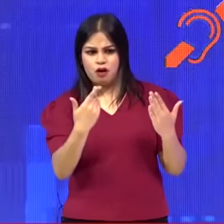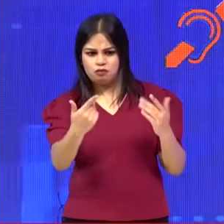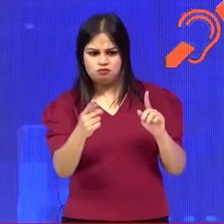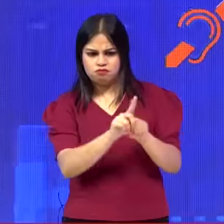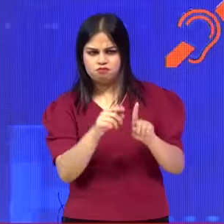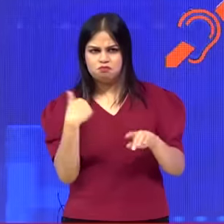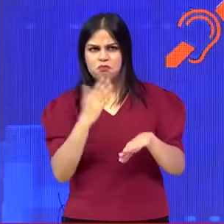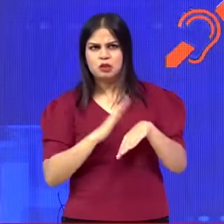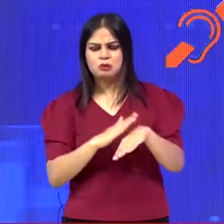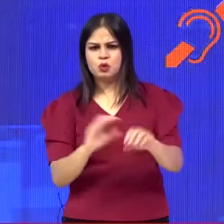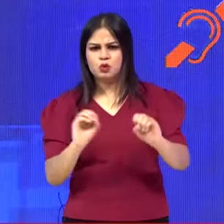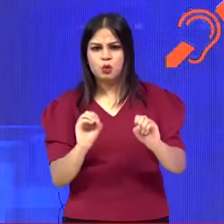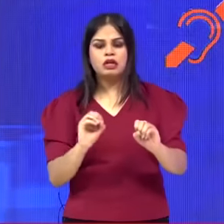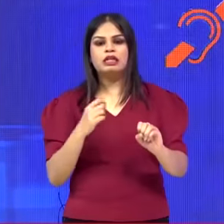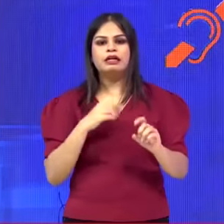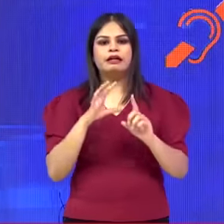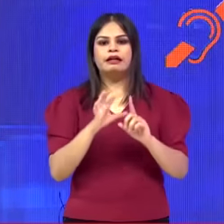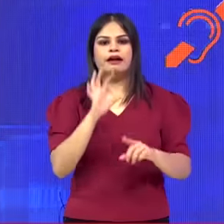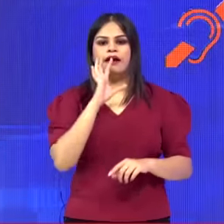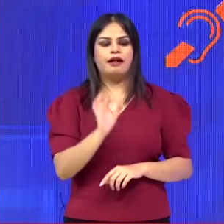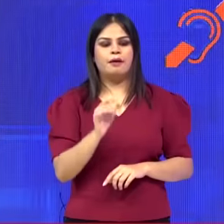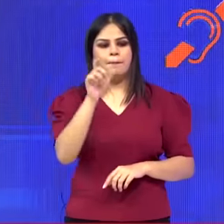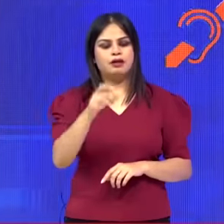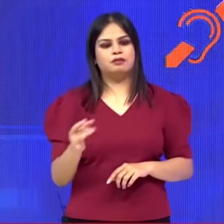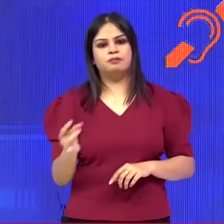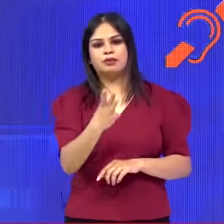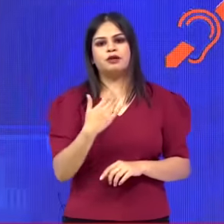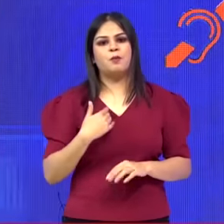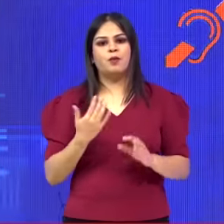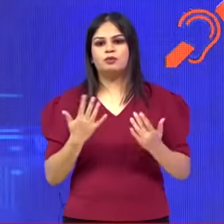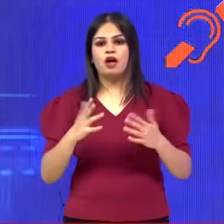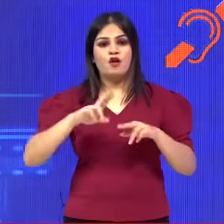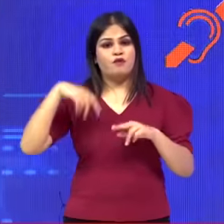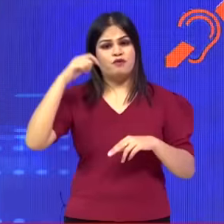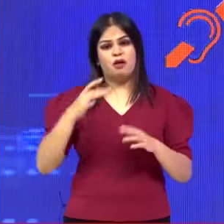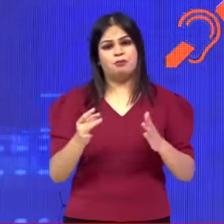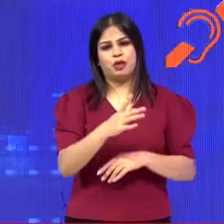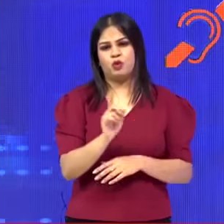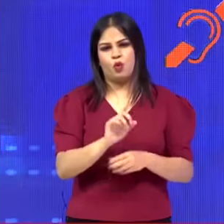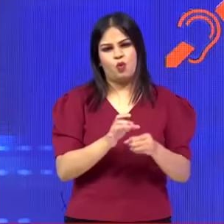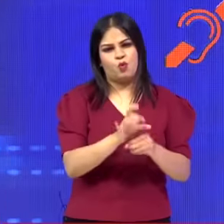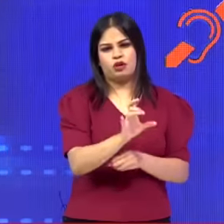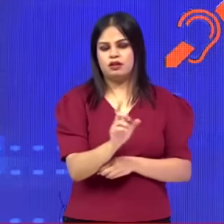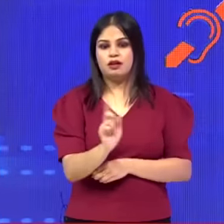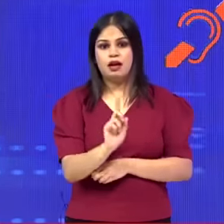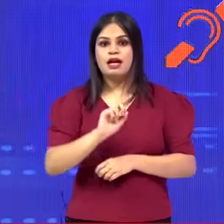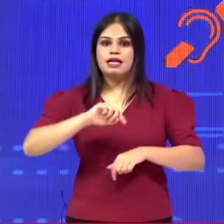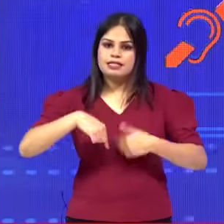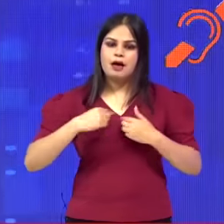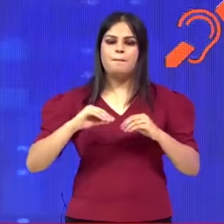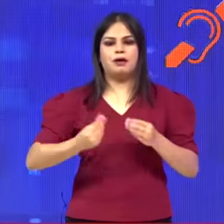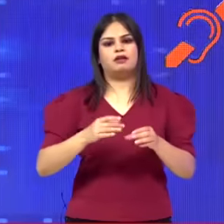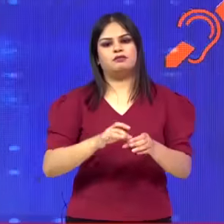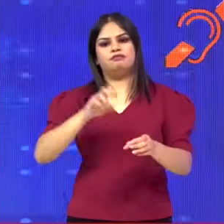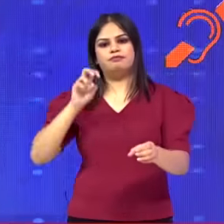यू, यू कैन नॉट थ्रो दैट पर्सन आउट. आप उसको पिक्चर से मत निकालो, आप खुद बैकआउट हो